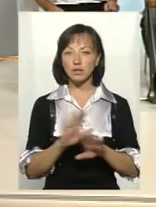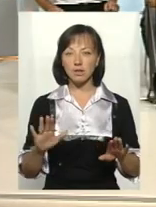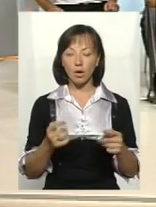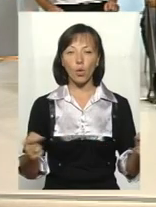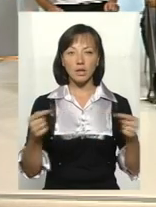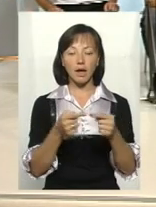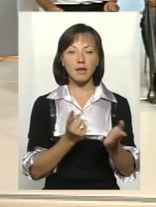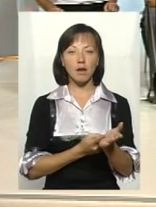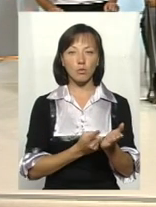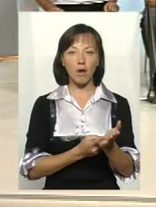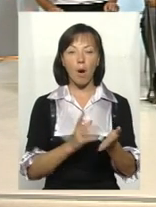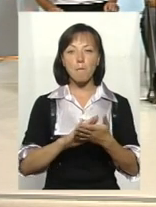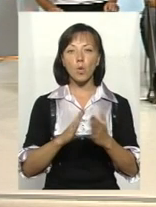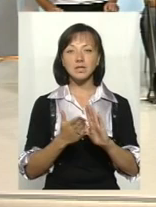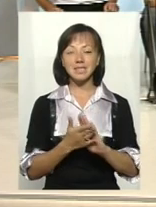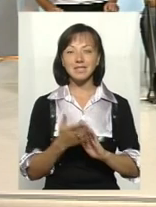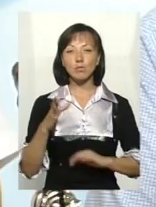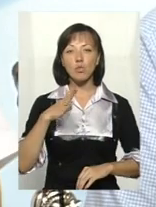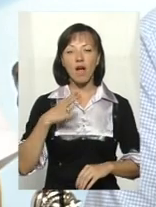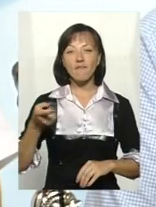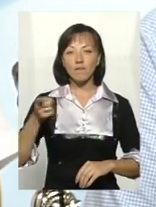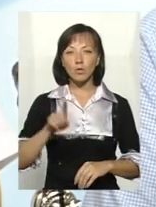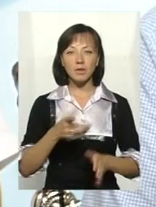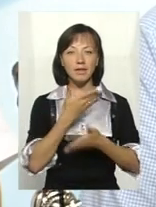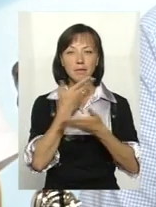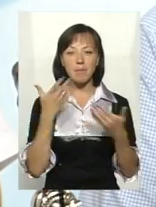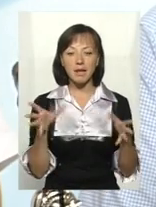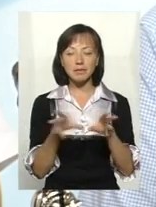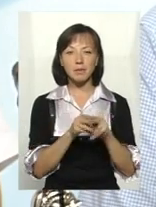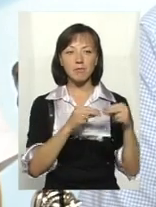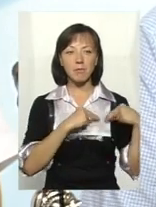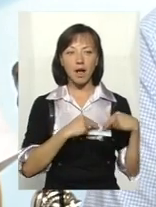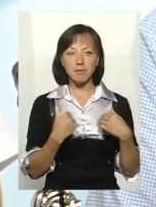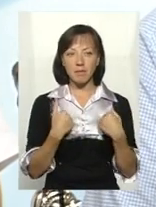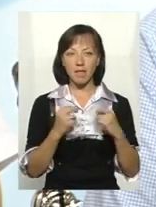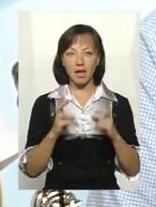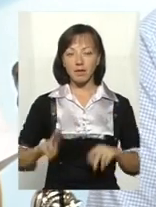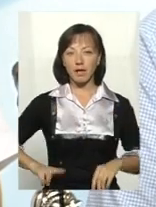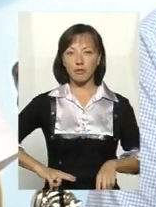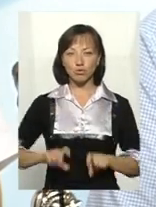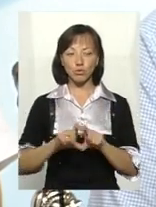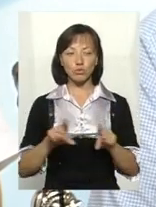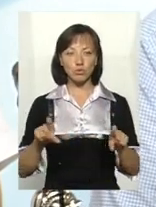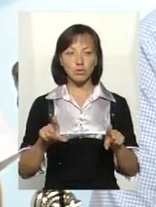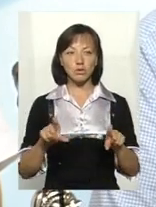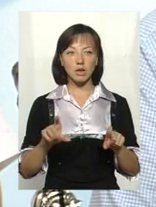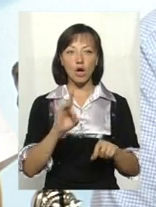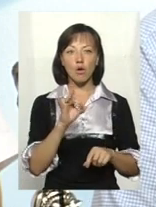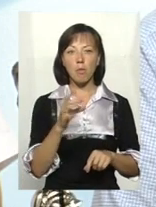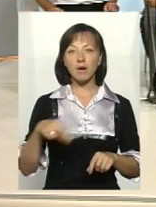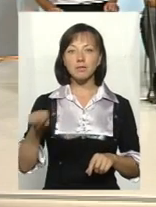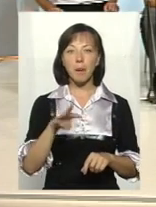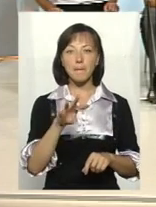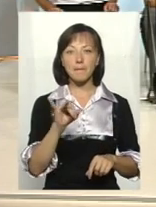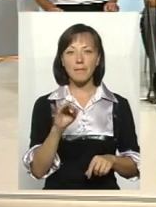аргумент? Позиція полягала в тому, що немає тісної співпраці мене як директора школи з Романом Дмитровичем